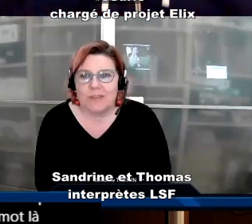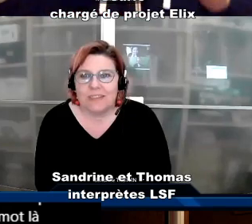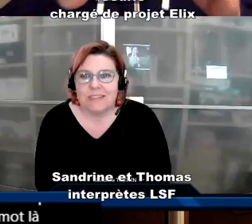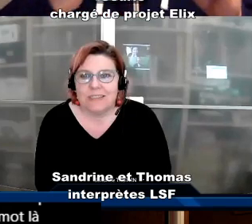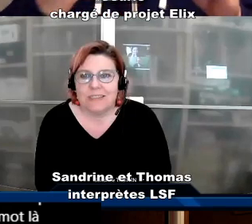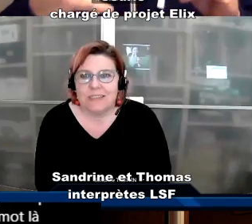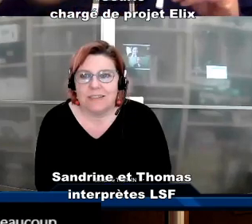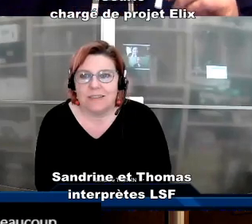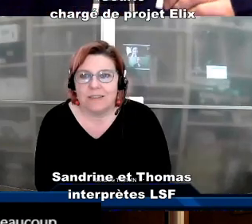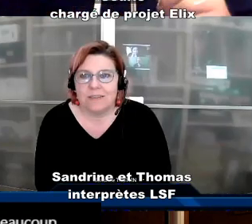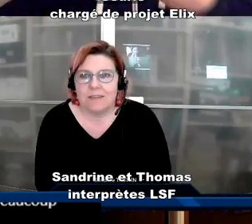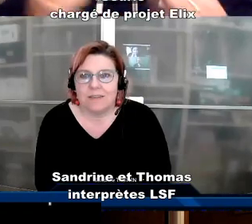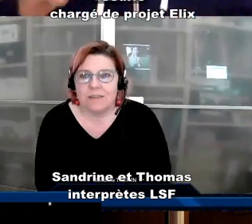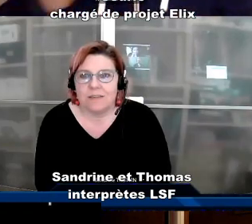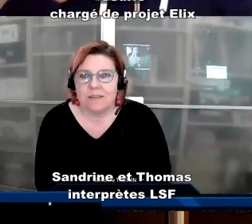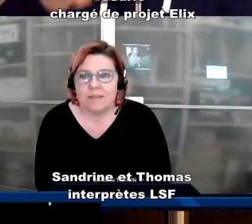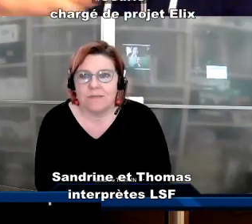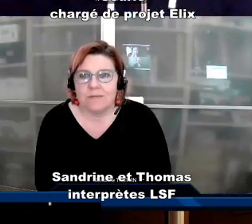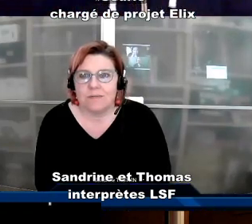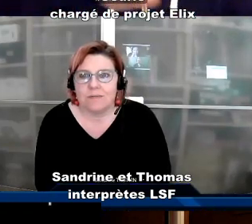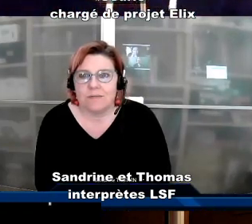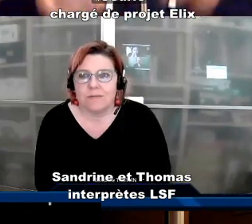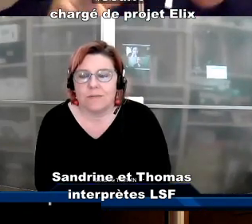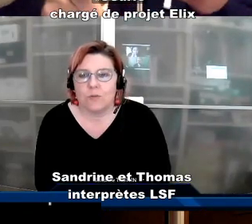formateur de langue des signes.